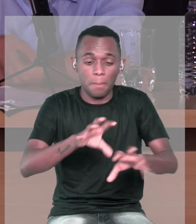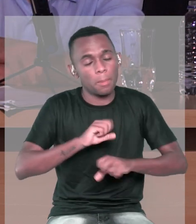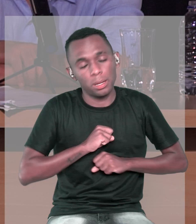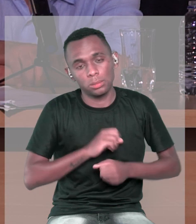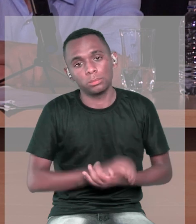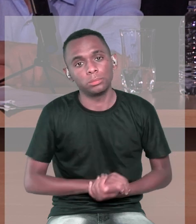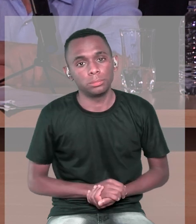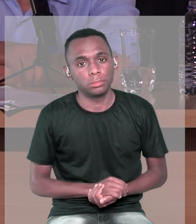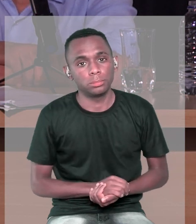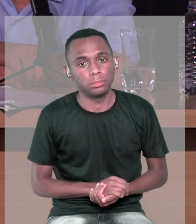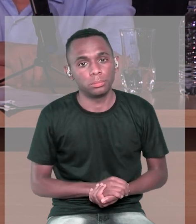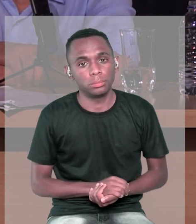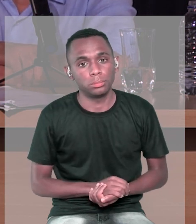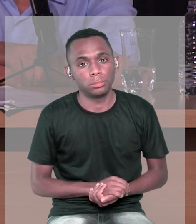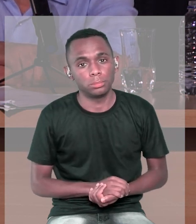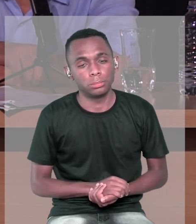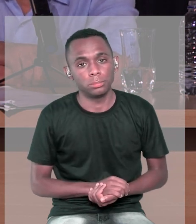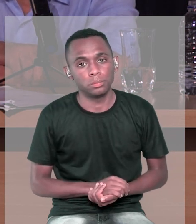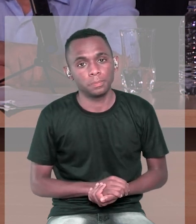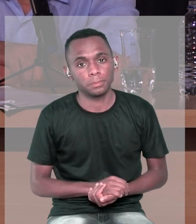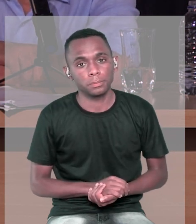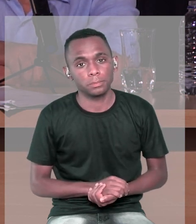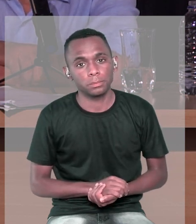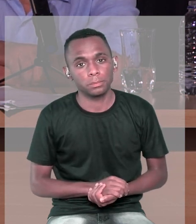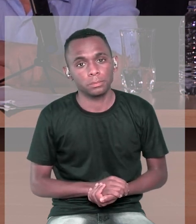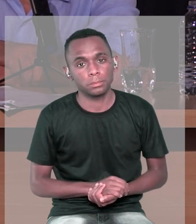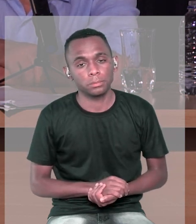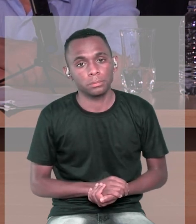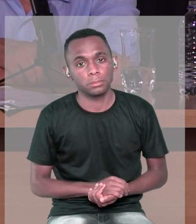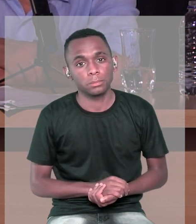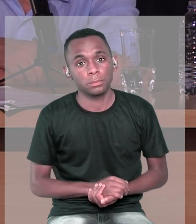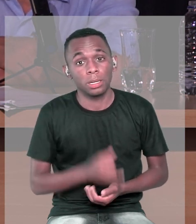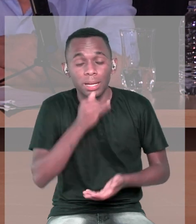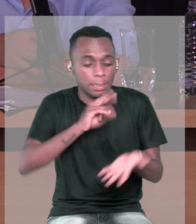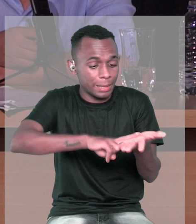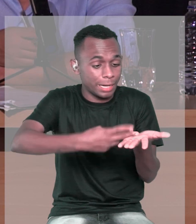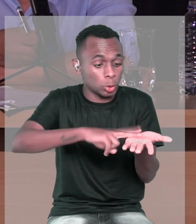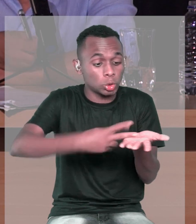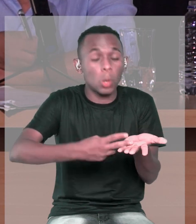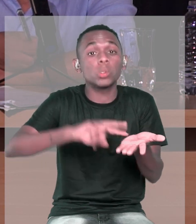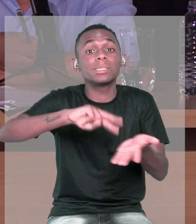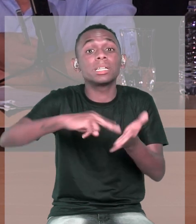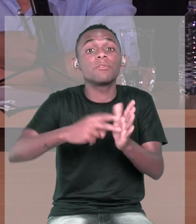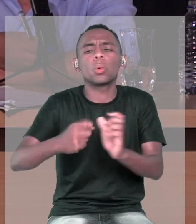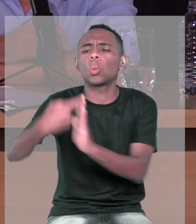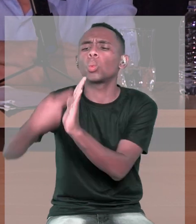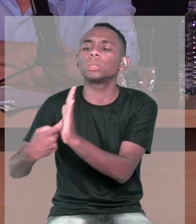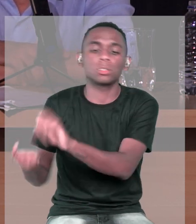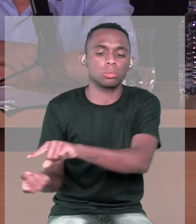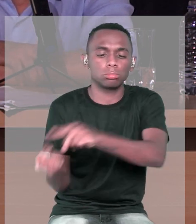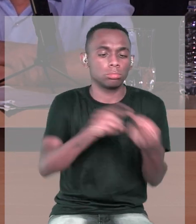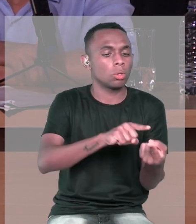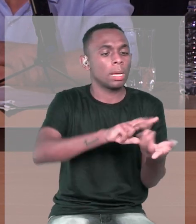c'est essayer de faire habiter un texte dans une autre langue. A tradução é tentar fazer habitar um texto em uma